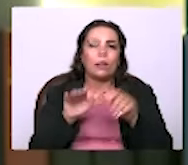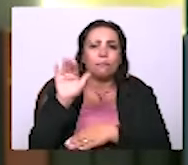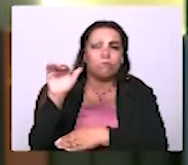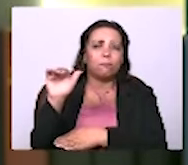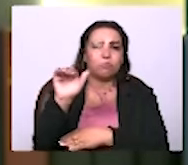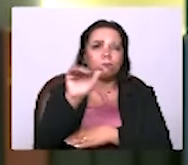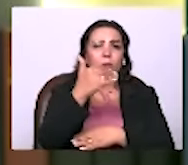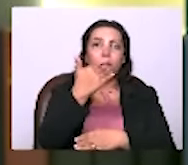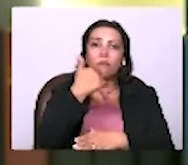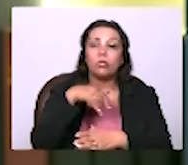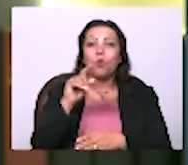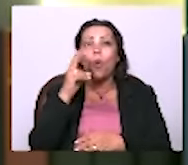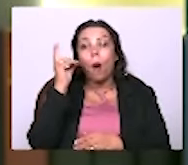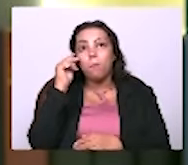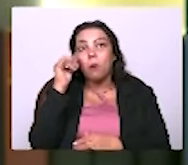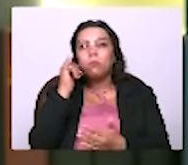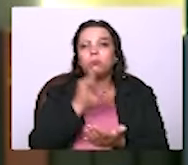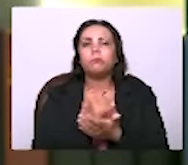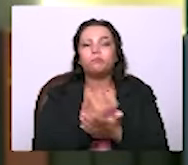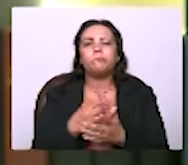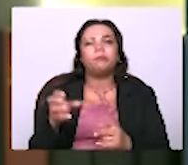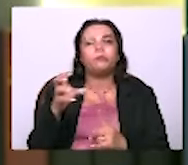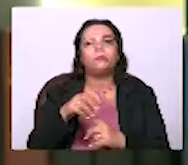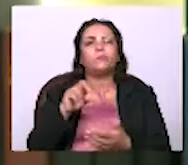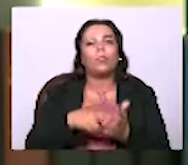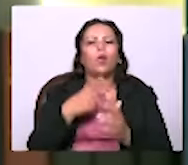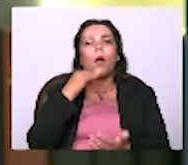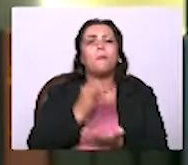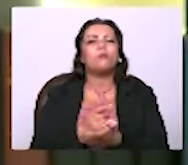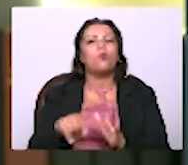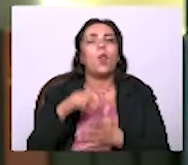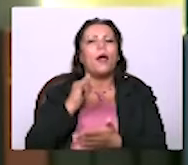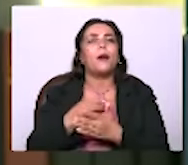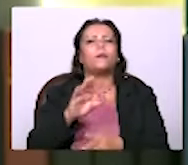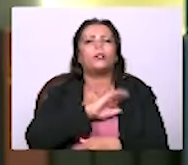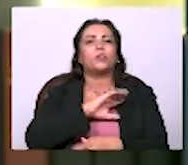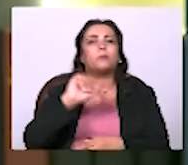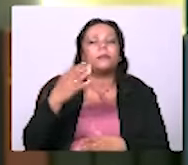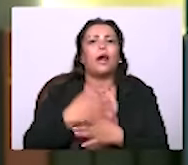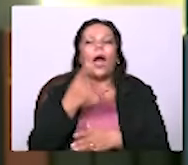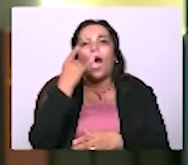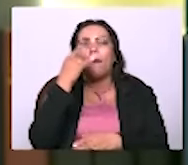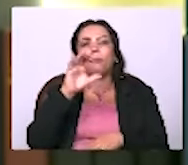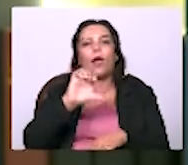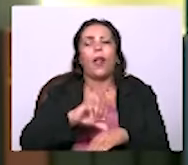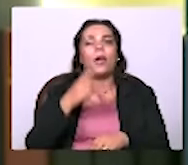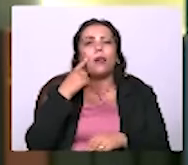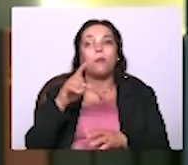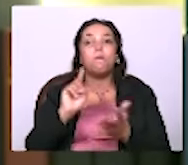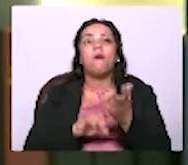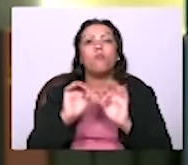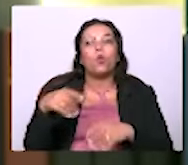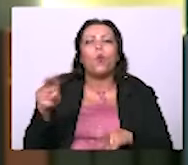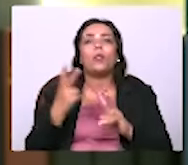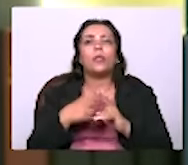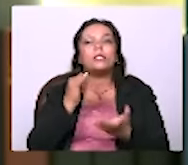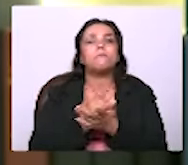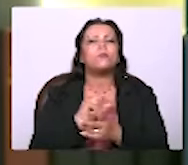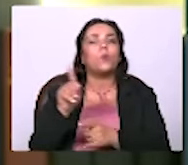رغم ان اسرائيل حاليا هي قوه الاحتلال للقطاع وهي صاحبه الولايه العسكريه والامنيه على القطاع والمفروض ان هي السكان